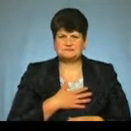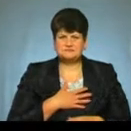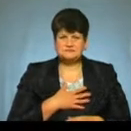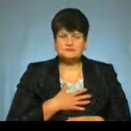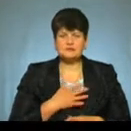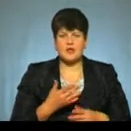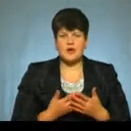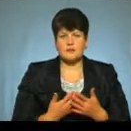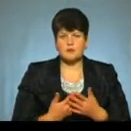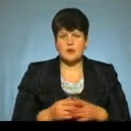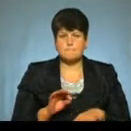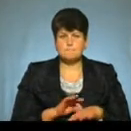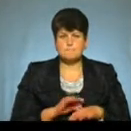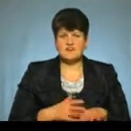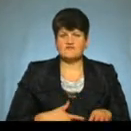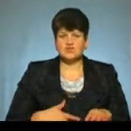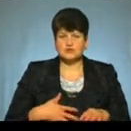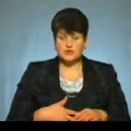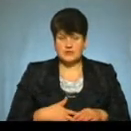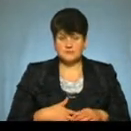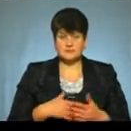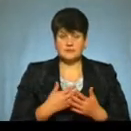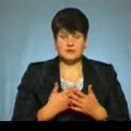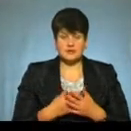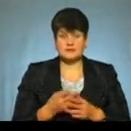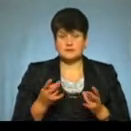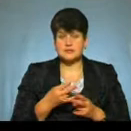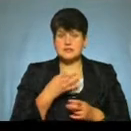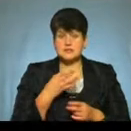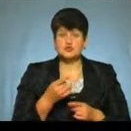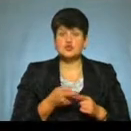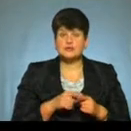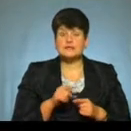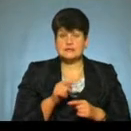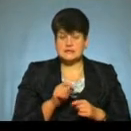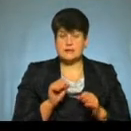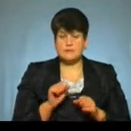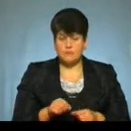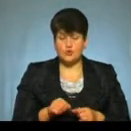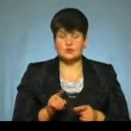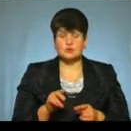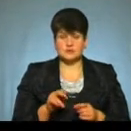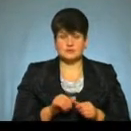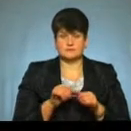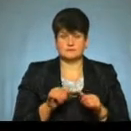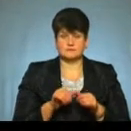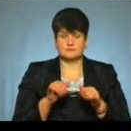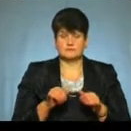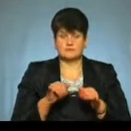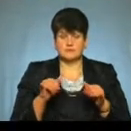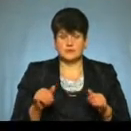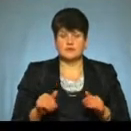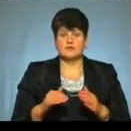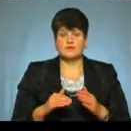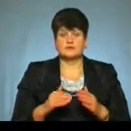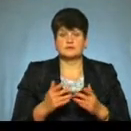чи незначний біль у животі. До речі, слід зауважити, що ці симптоми можуть по інтенсивності наростати в залежності від